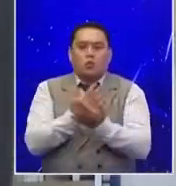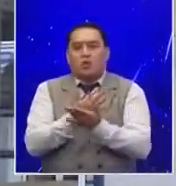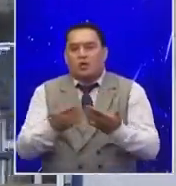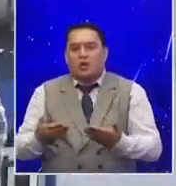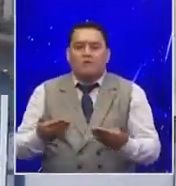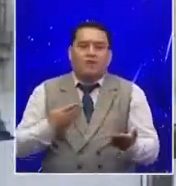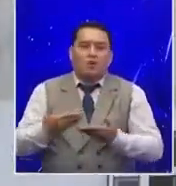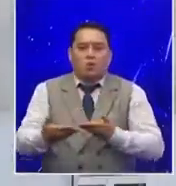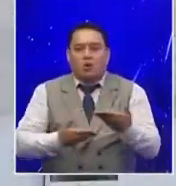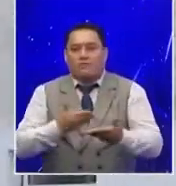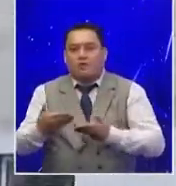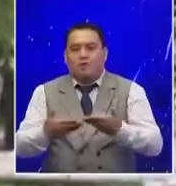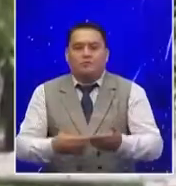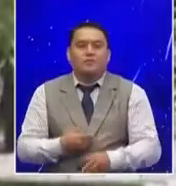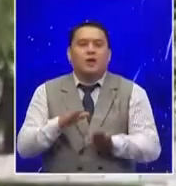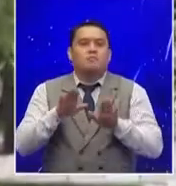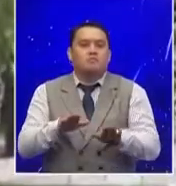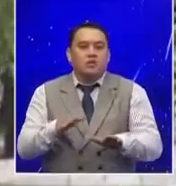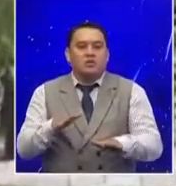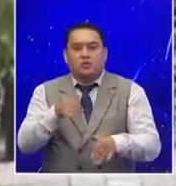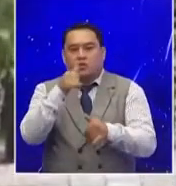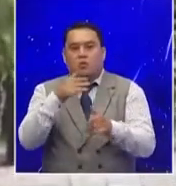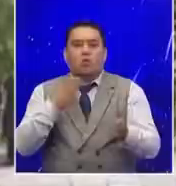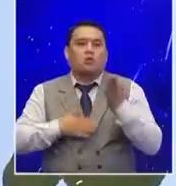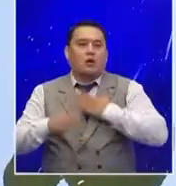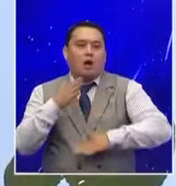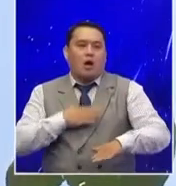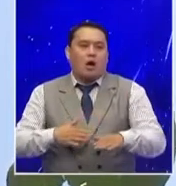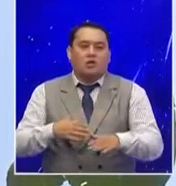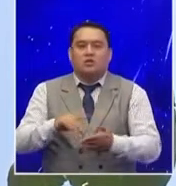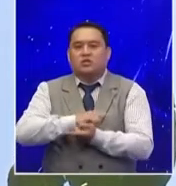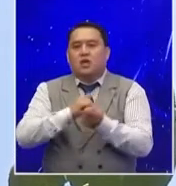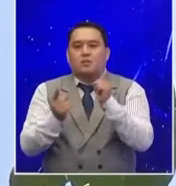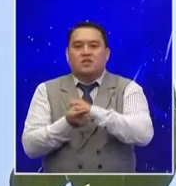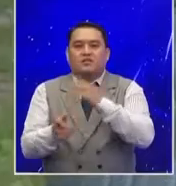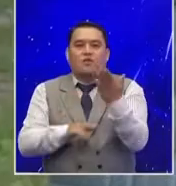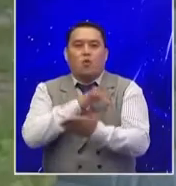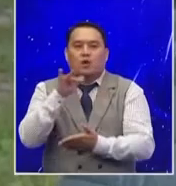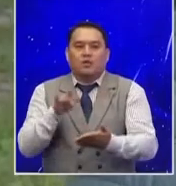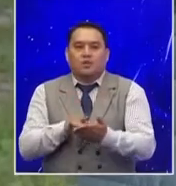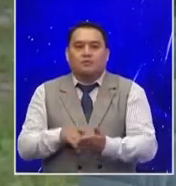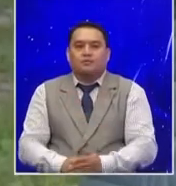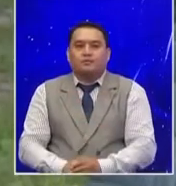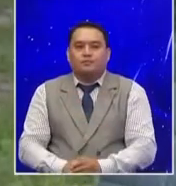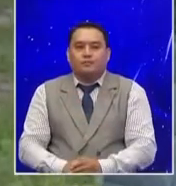и декоративным озеленением. Местные жители не могут нарадоваться положительным изменениям в городе.